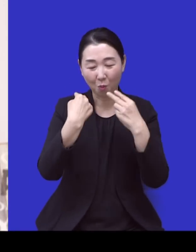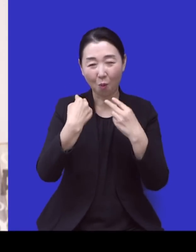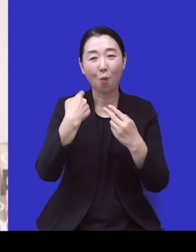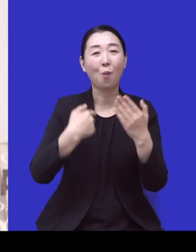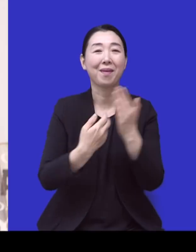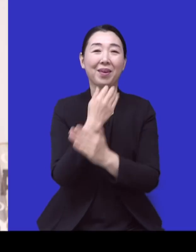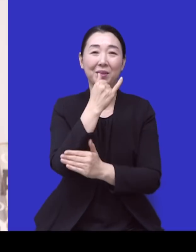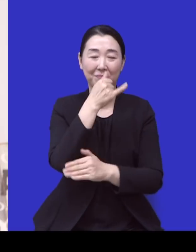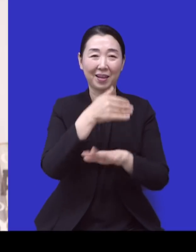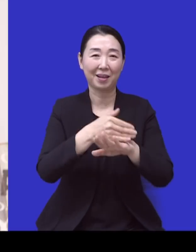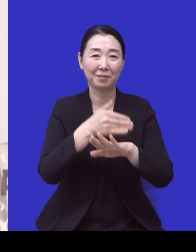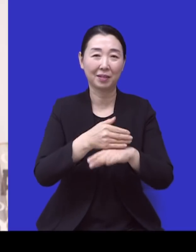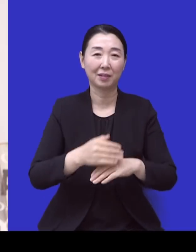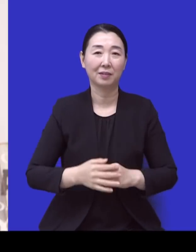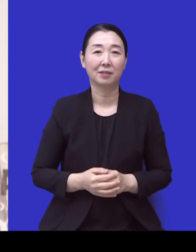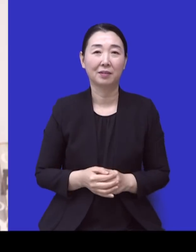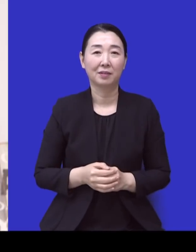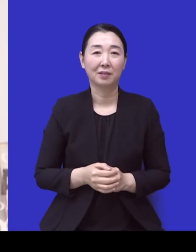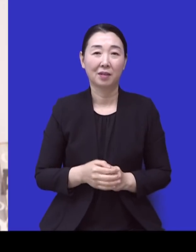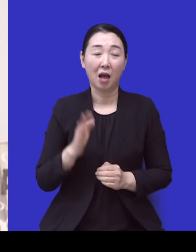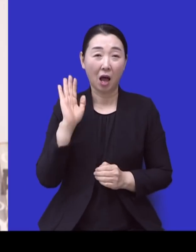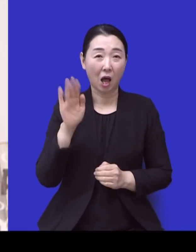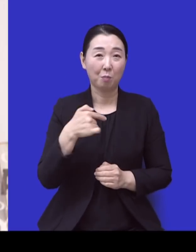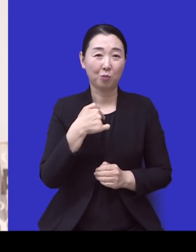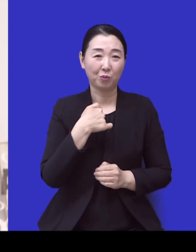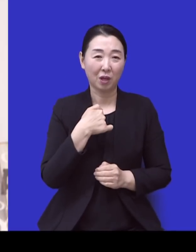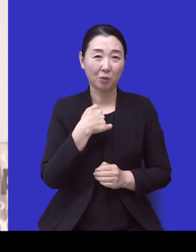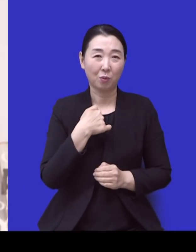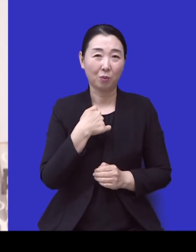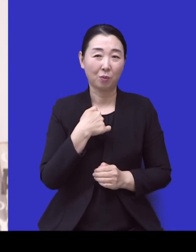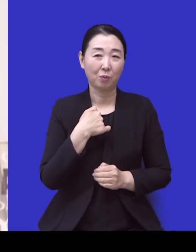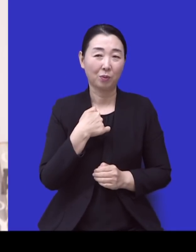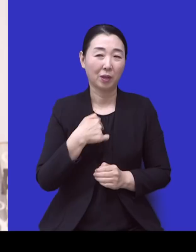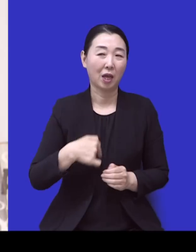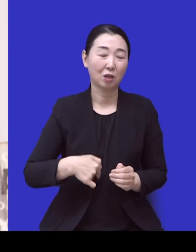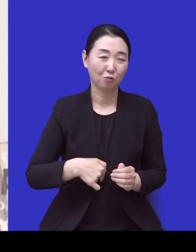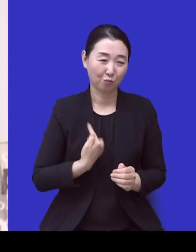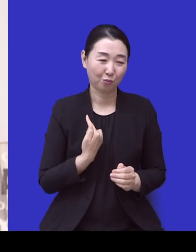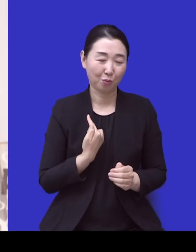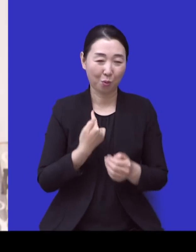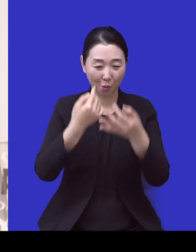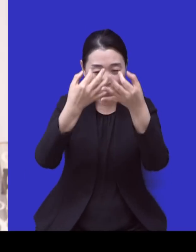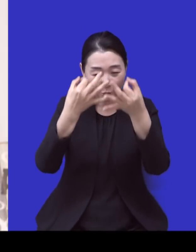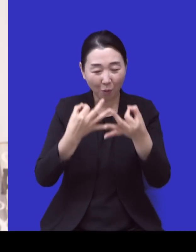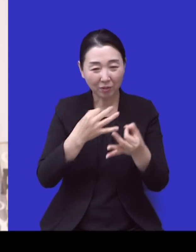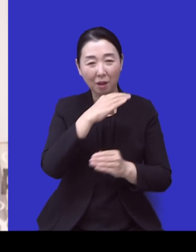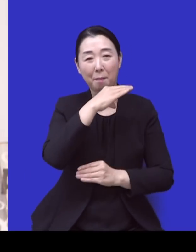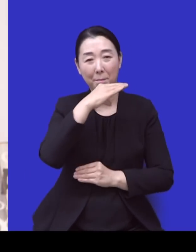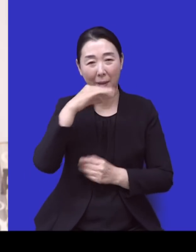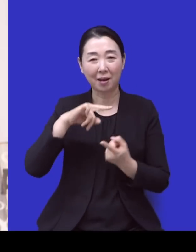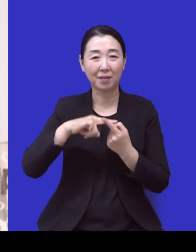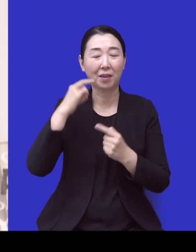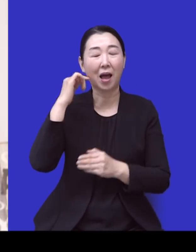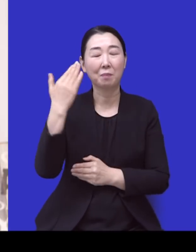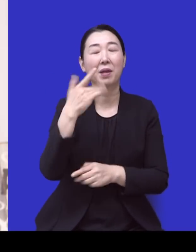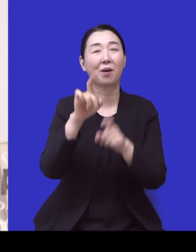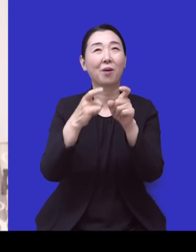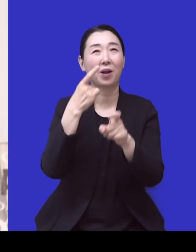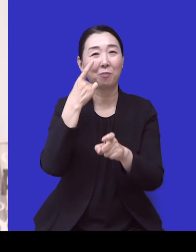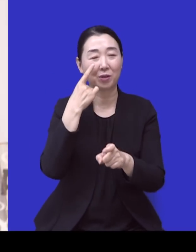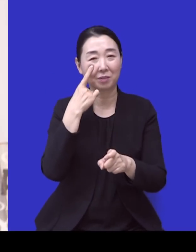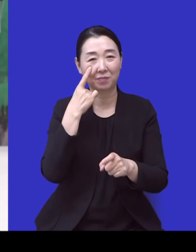됐어요. 감사해요. 앞으로 저도 제 스스로를 좀 잘 돌아보면서 이렇게 올바르게 아름답게 걸어가